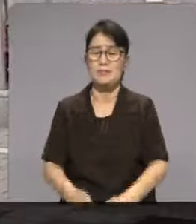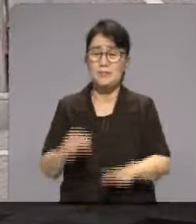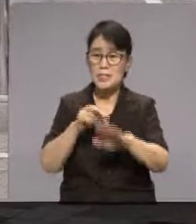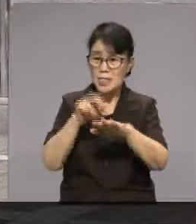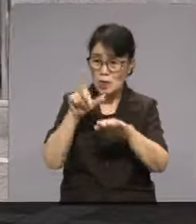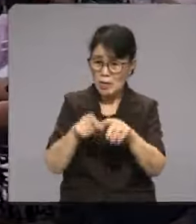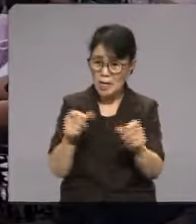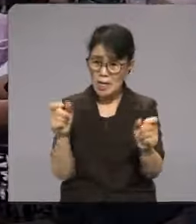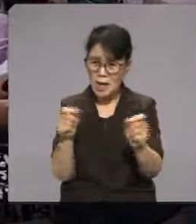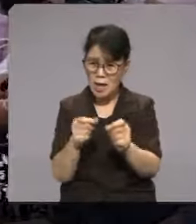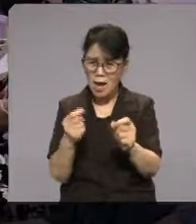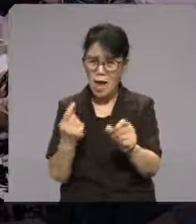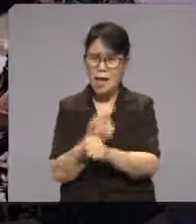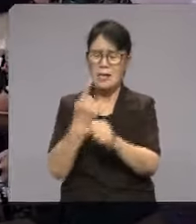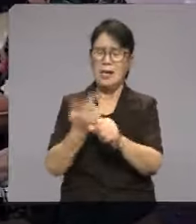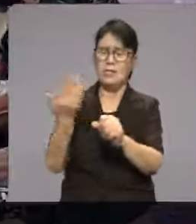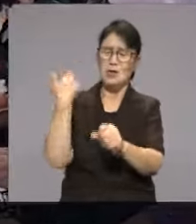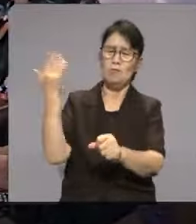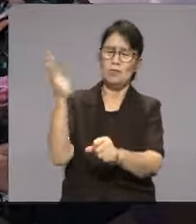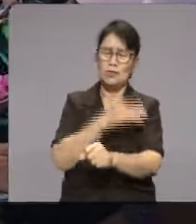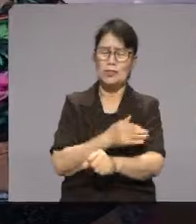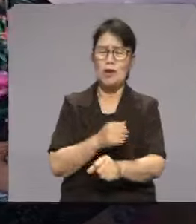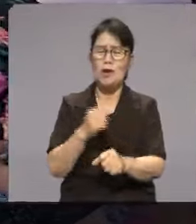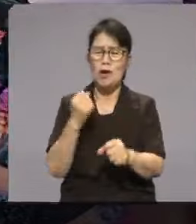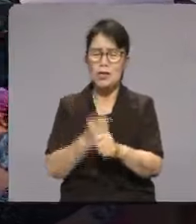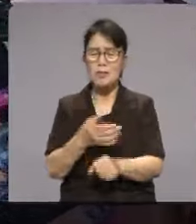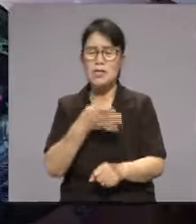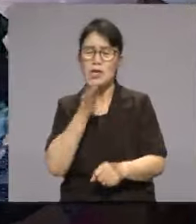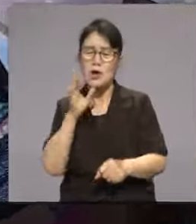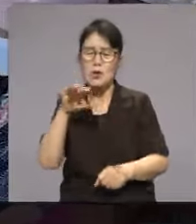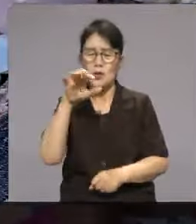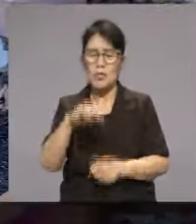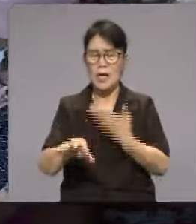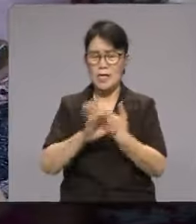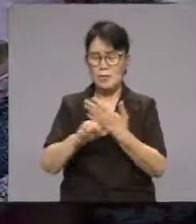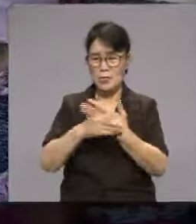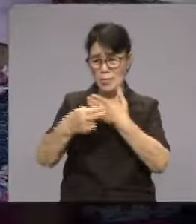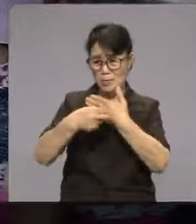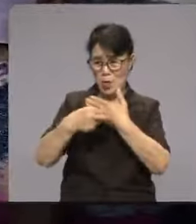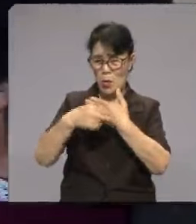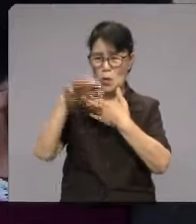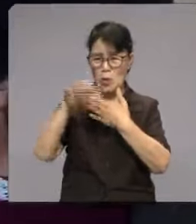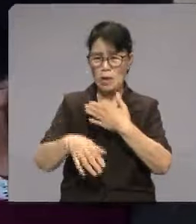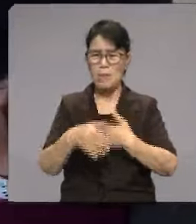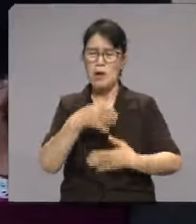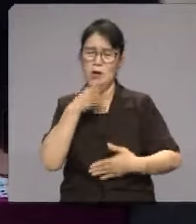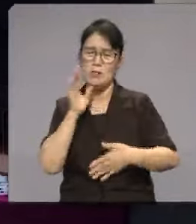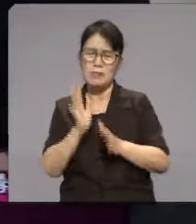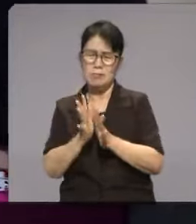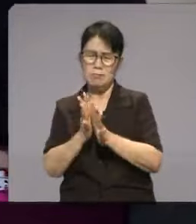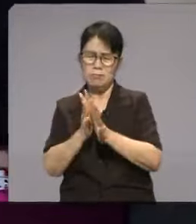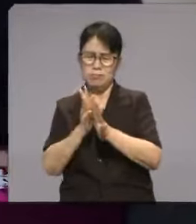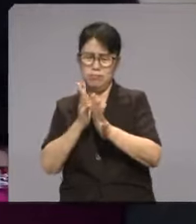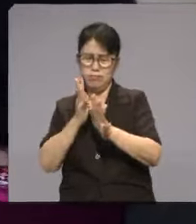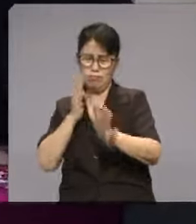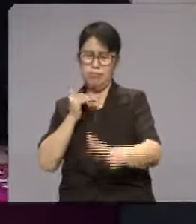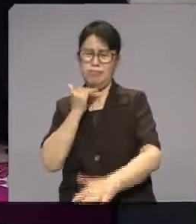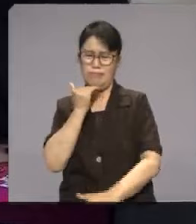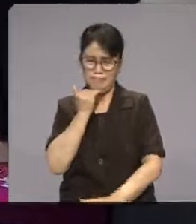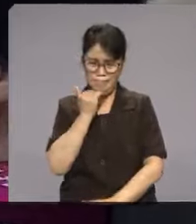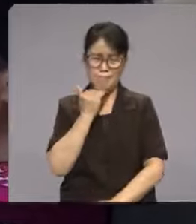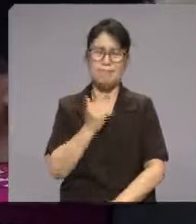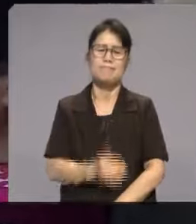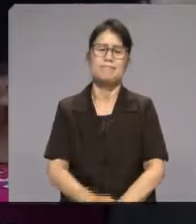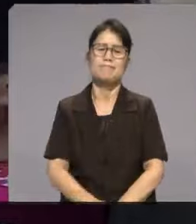진료시간이 시작되기 1시간 전부터 1, 2 경로당 임시 진료실 앞에 어르신들이 미리 나와 순서를